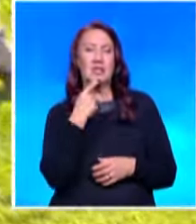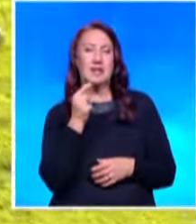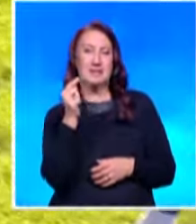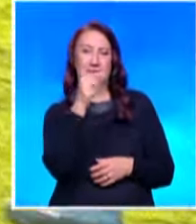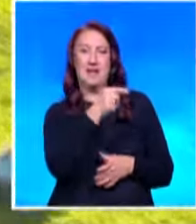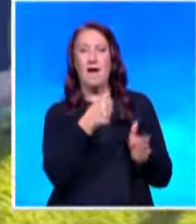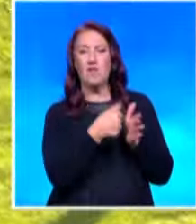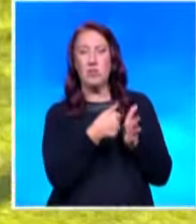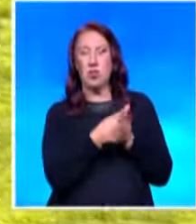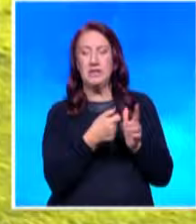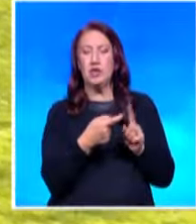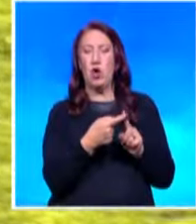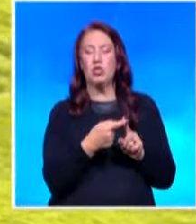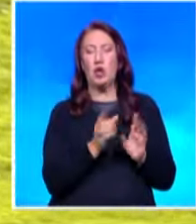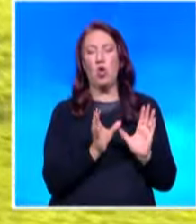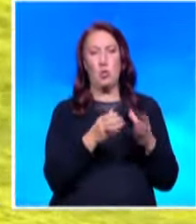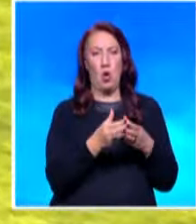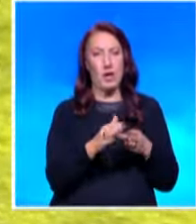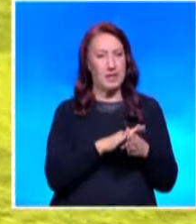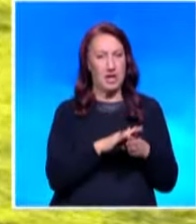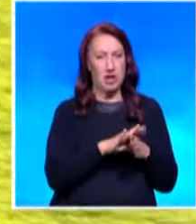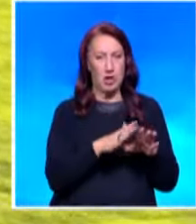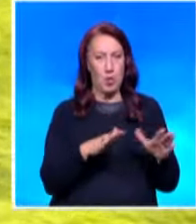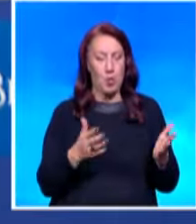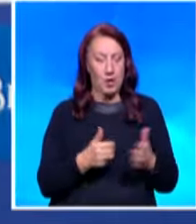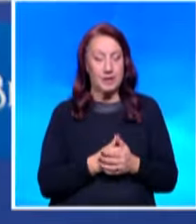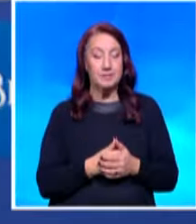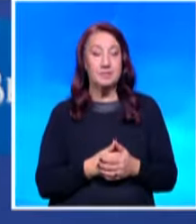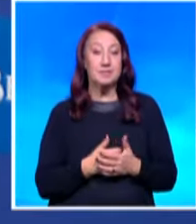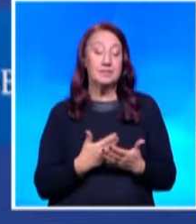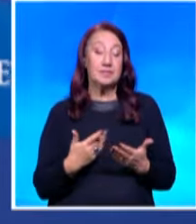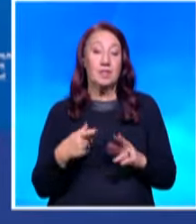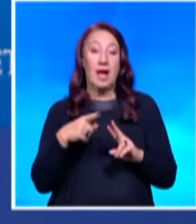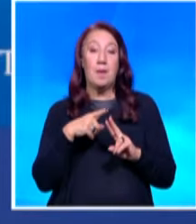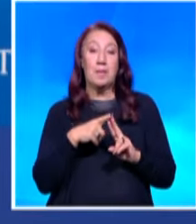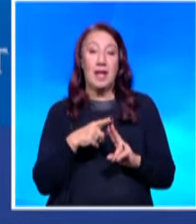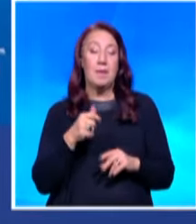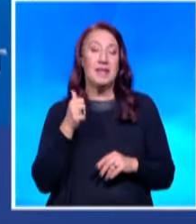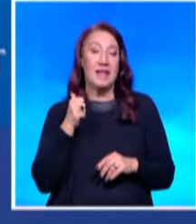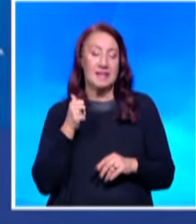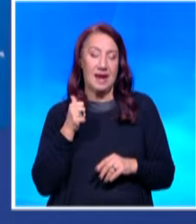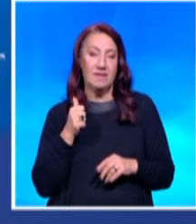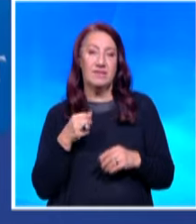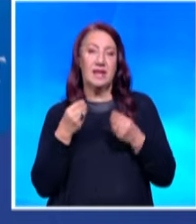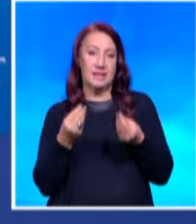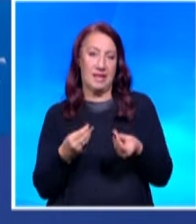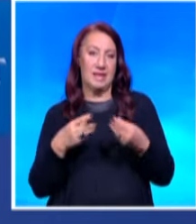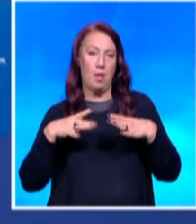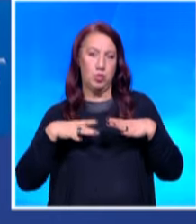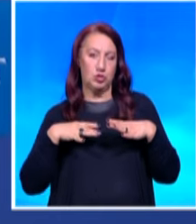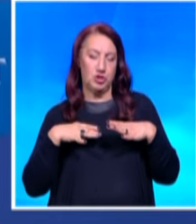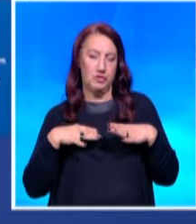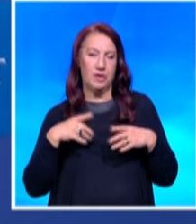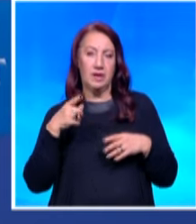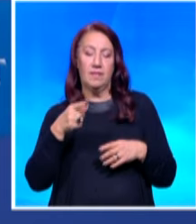Тъй като не знаем как ще да се развие самата игра. Плана Андреев му е дадена почивка. Плана Андреев се завърне след този